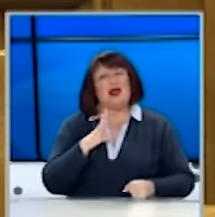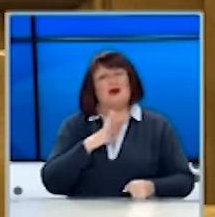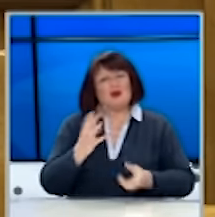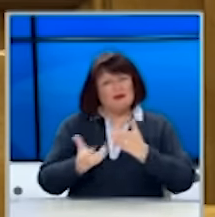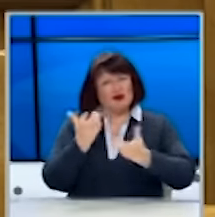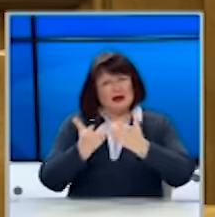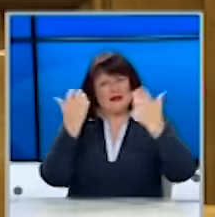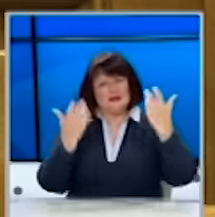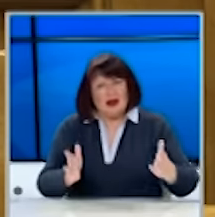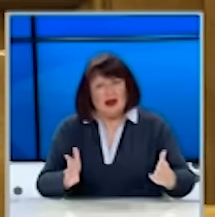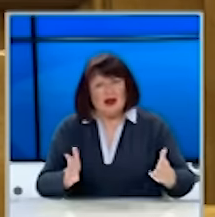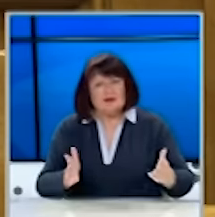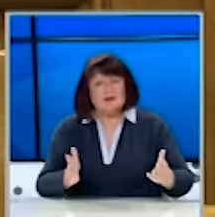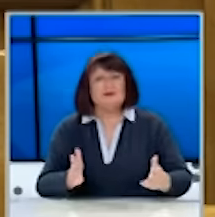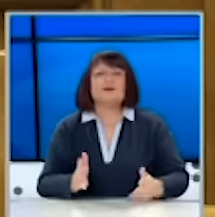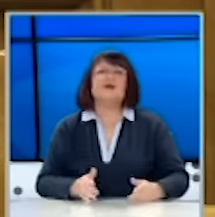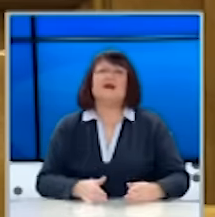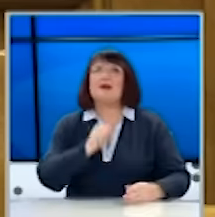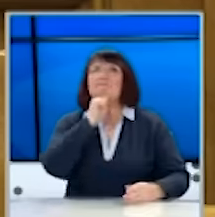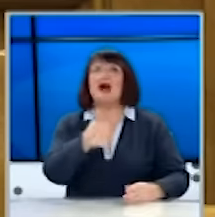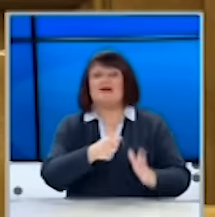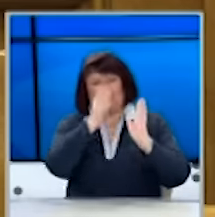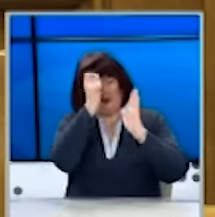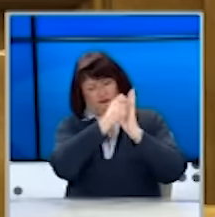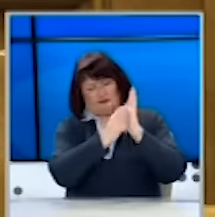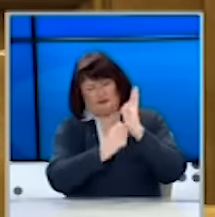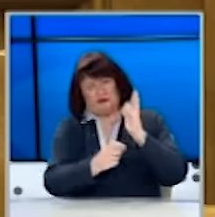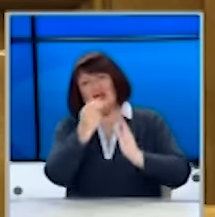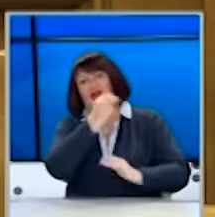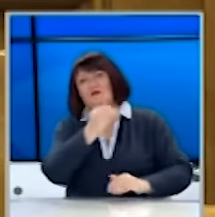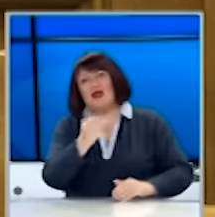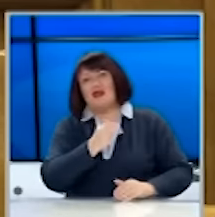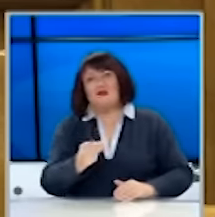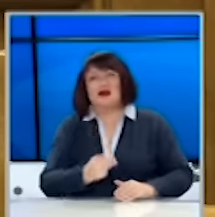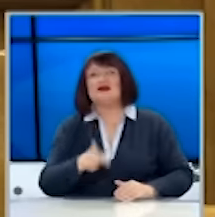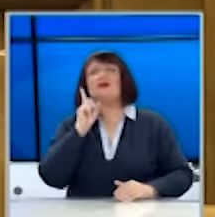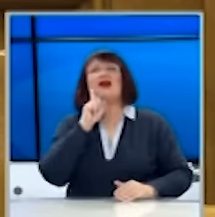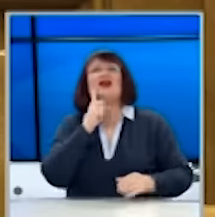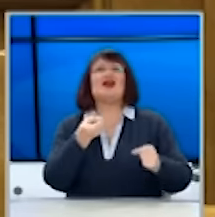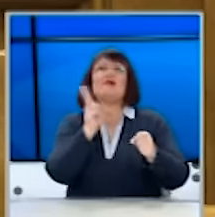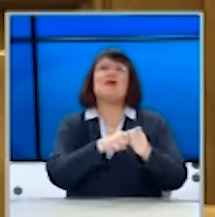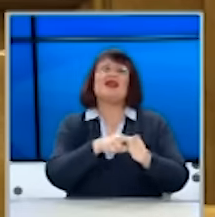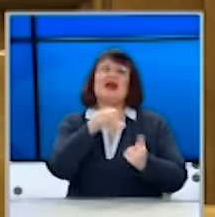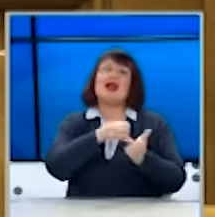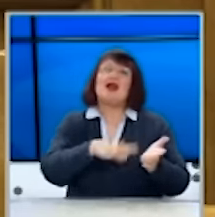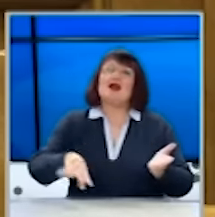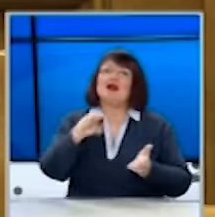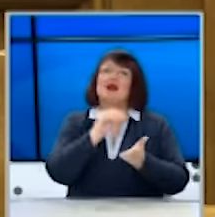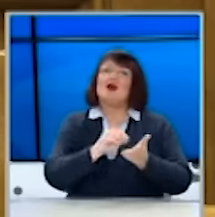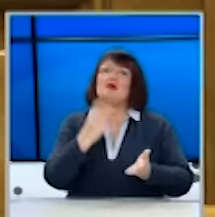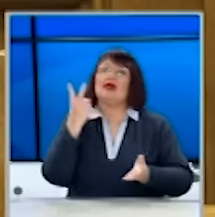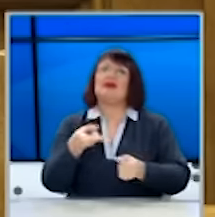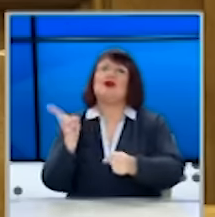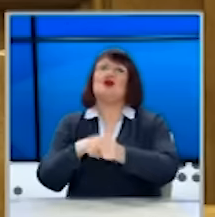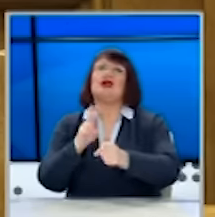πυρκαγιές. Ενώ η μαύρη λίστα διευρύνθηκε και φέτος με μία γυναίκα στην Αττική και άλλους 2 συνανθρώπους μας